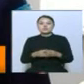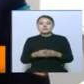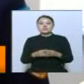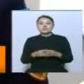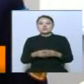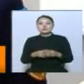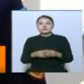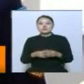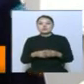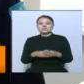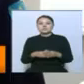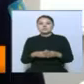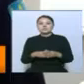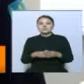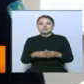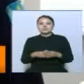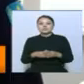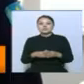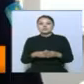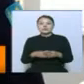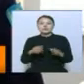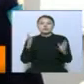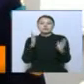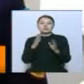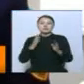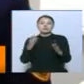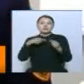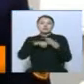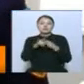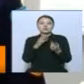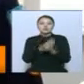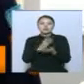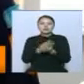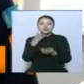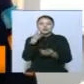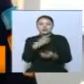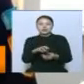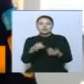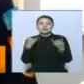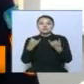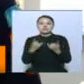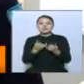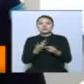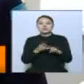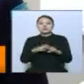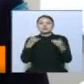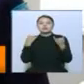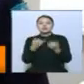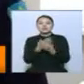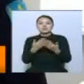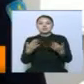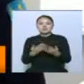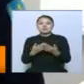сондықтан сыртқы мұздай желмен ішкі ысылып, екеуіні қосылып, яғни